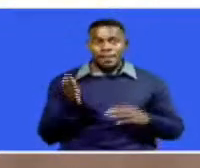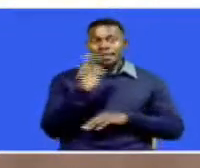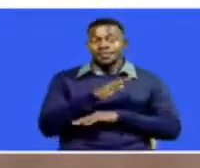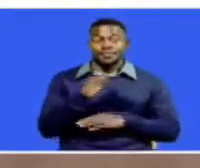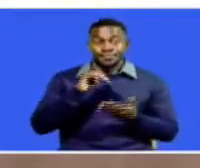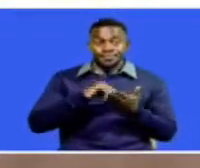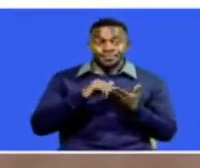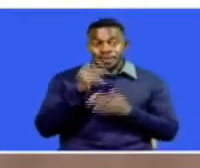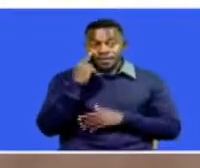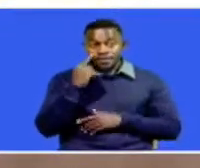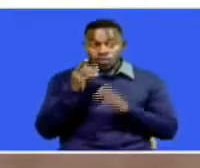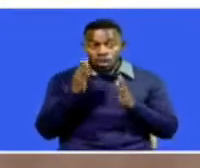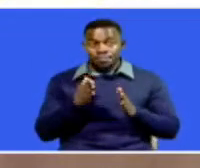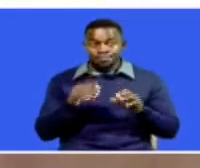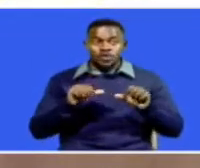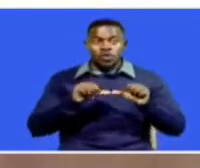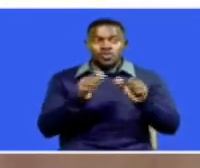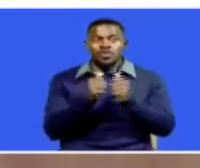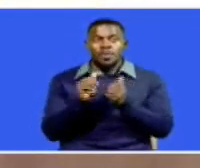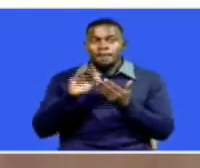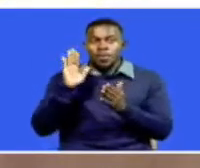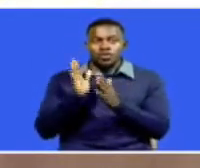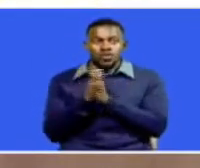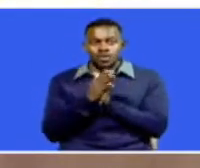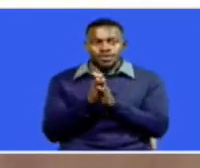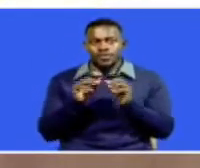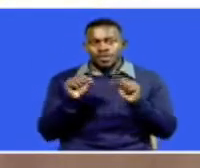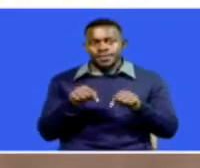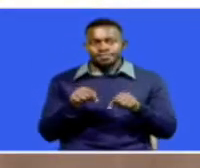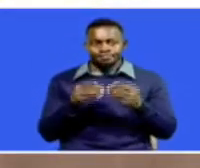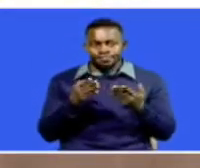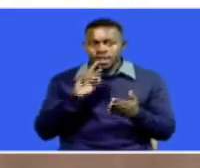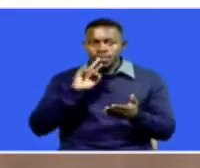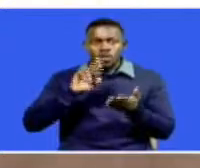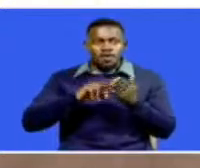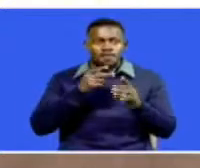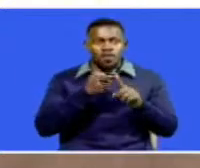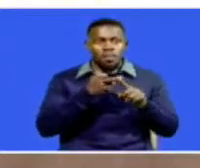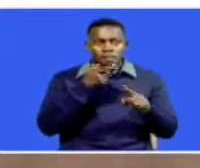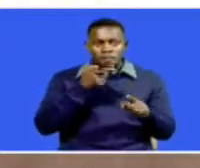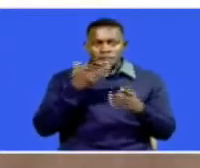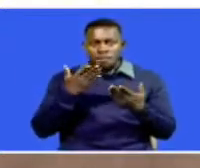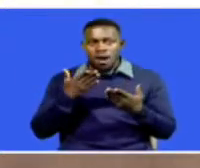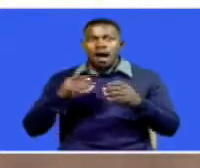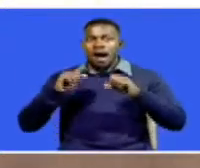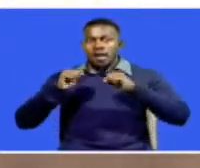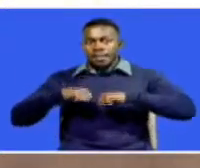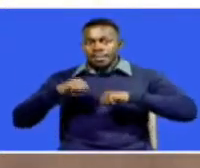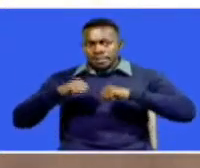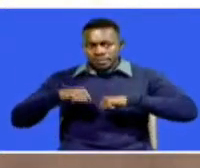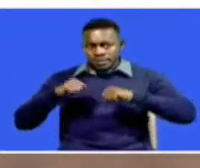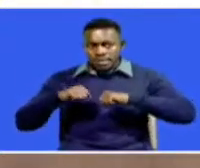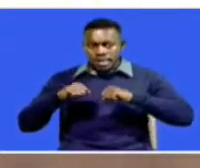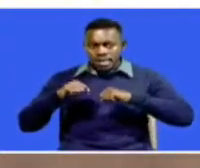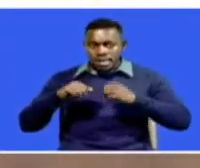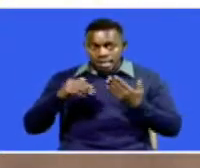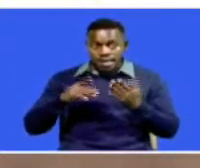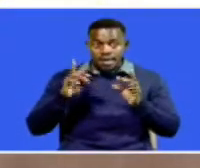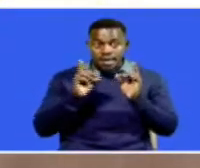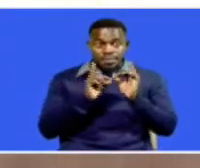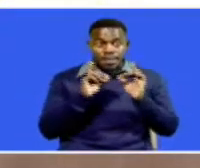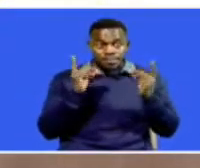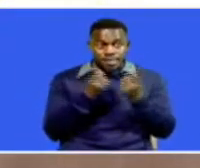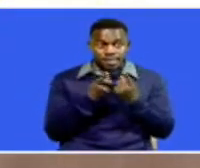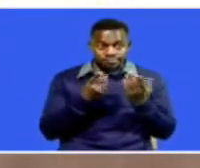Tena mtazamaji, tuendelee na taarifa zaidi za siku. Hatimaye ripoti ya kamati ya maridhiano imewasilishwa kwenye bunge la taifa,